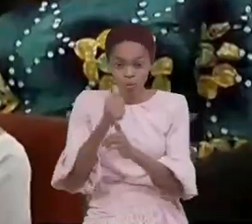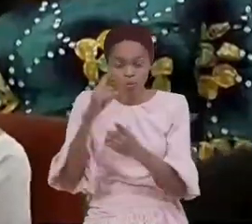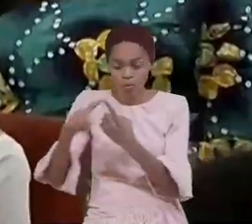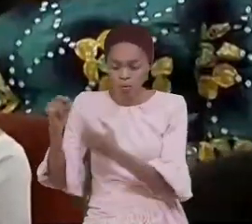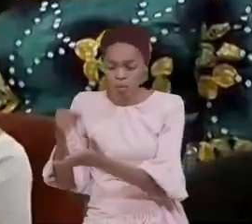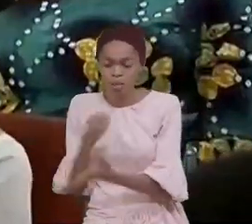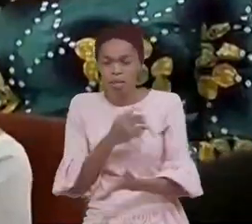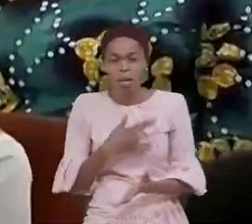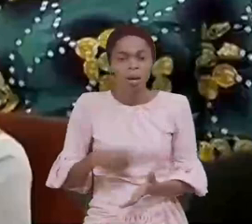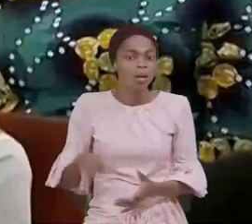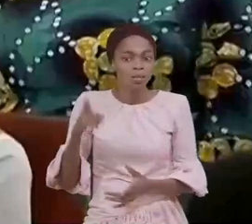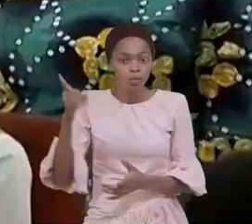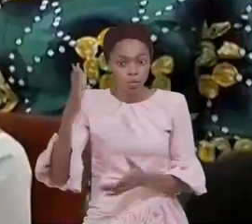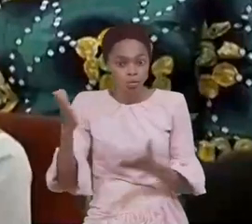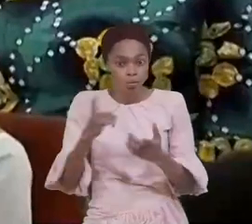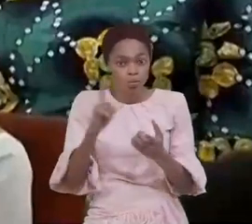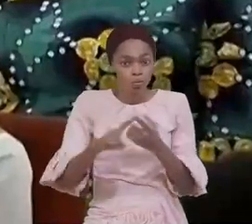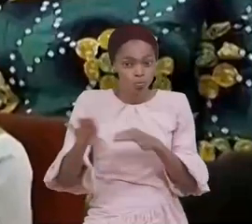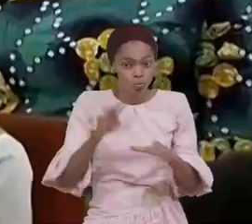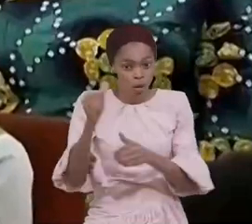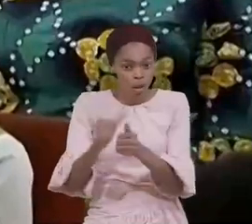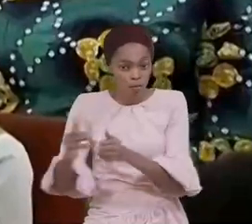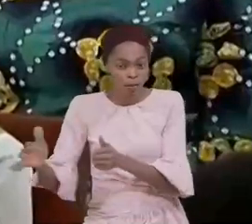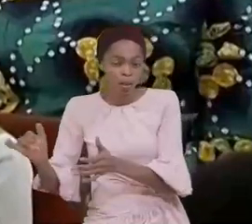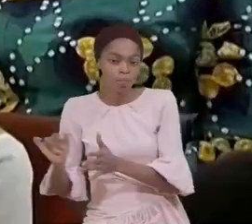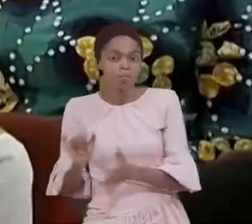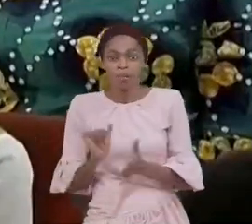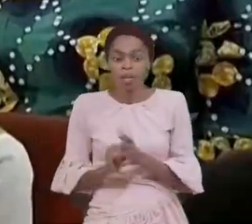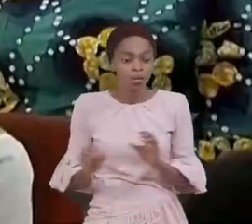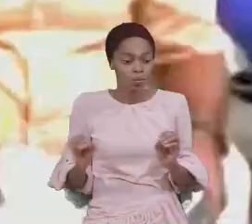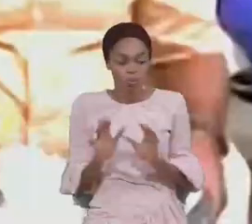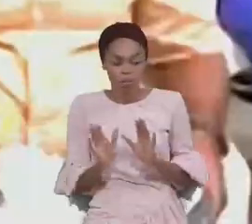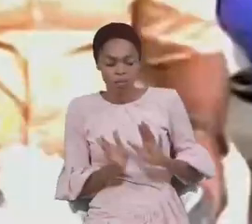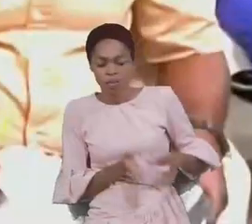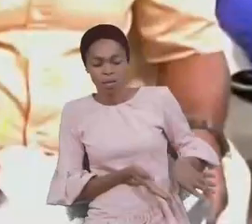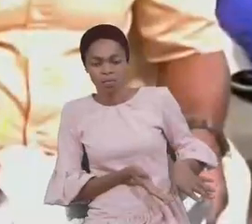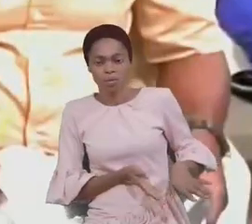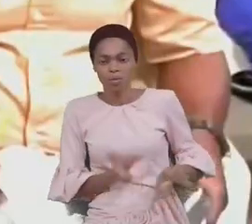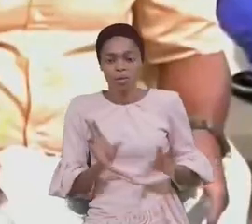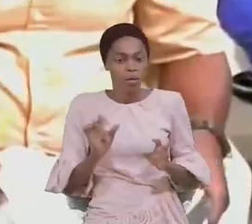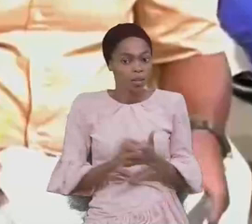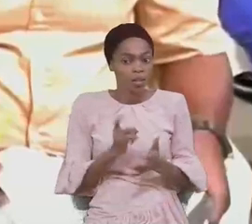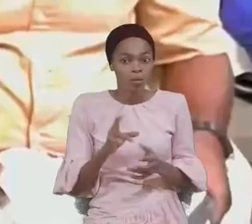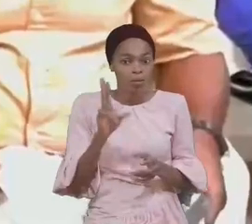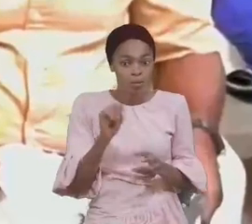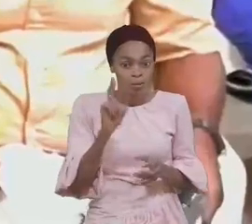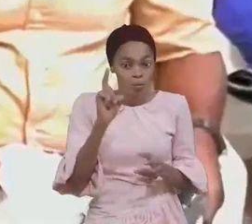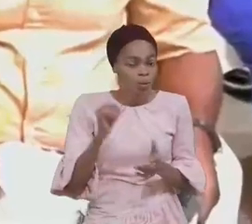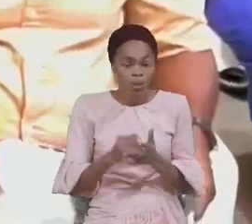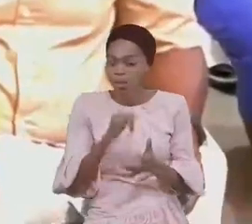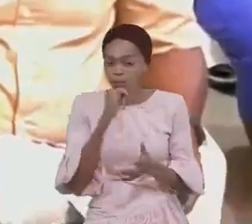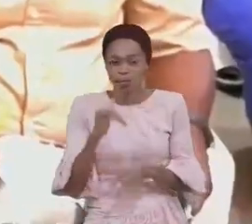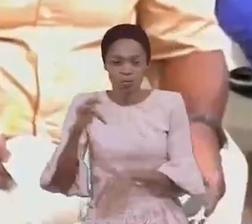faire cela, que vous fassiez tout, qu'il n'y ait rien à mettre de côté, aucun endroit